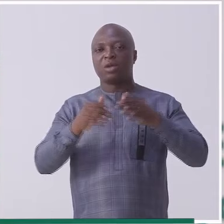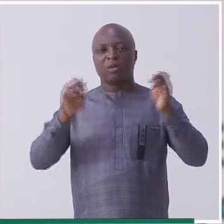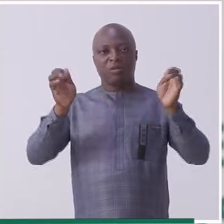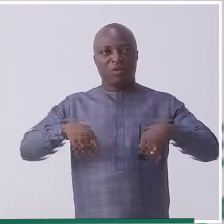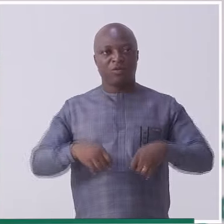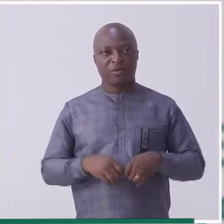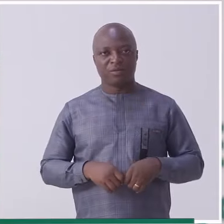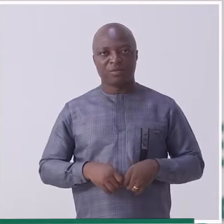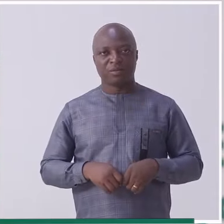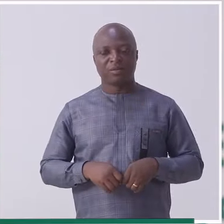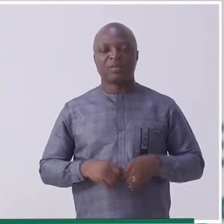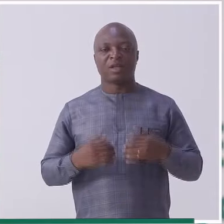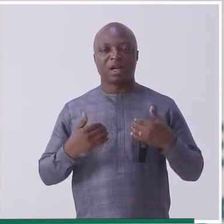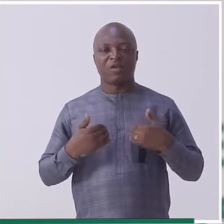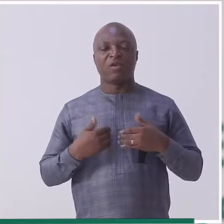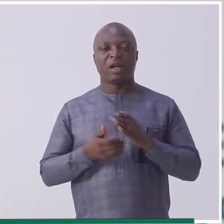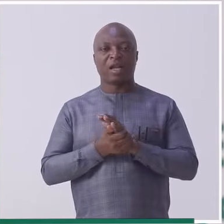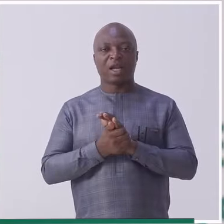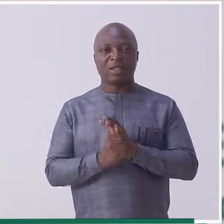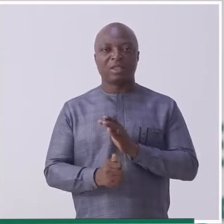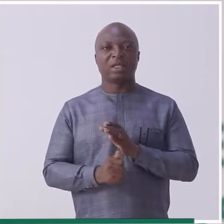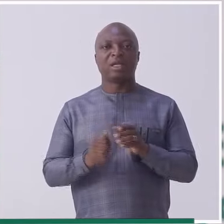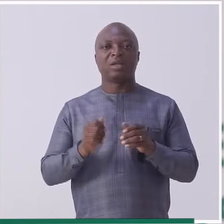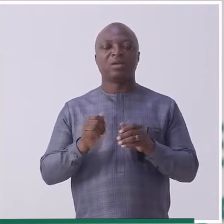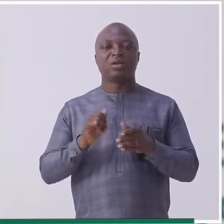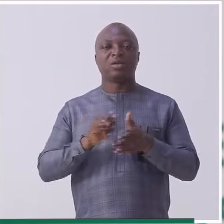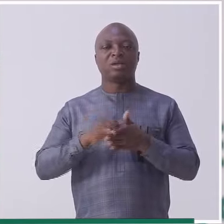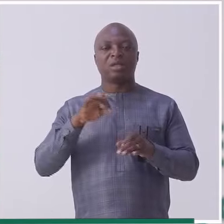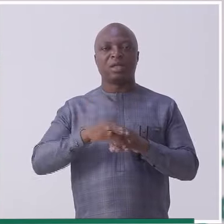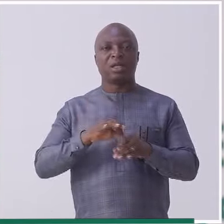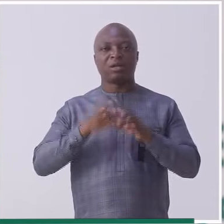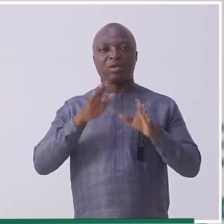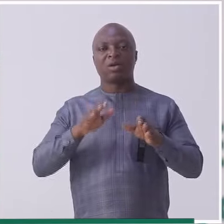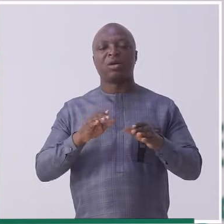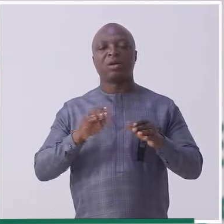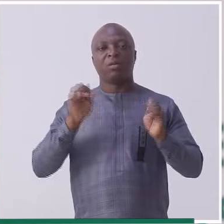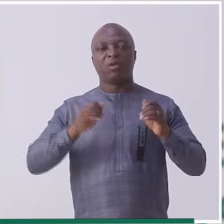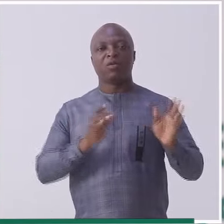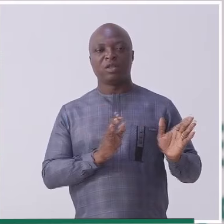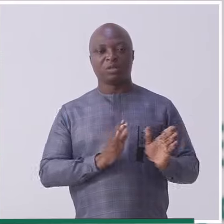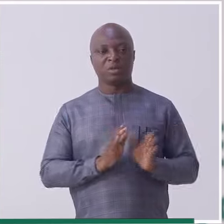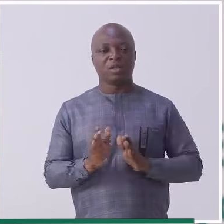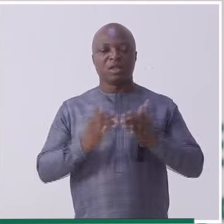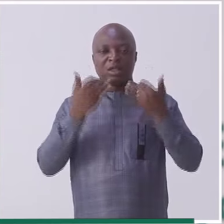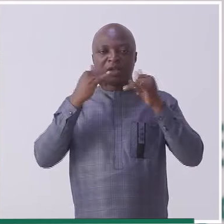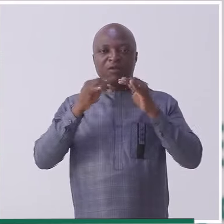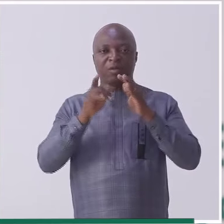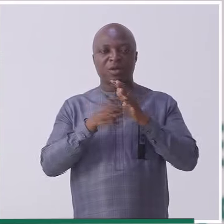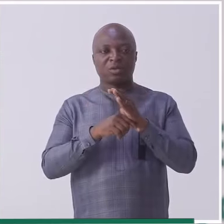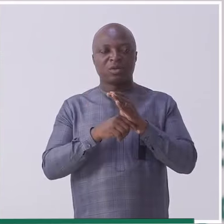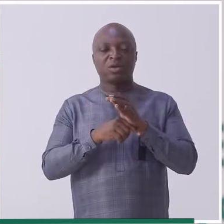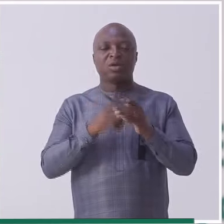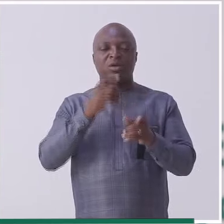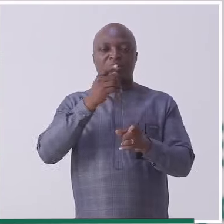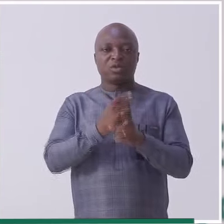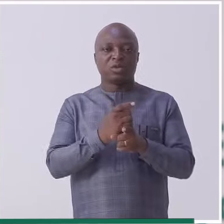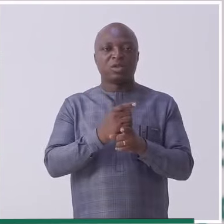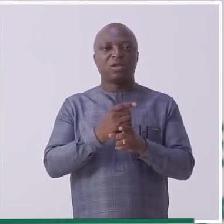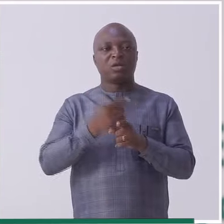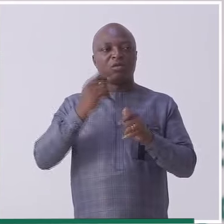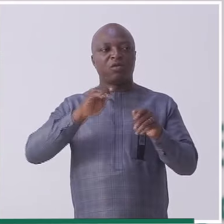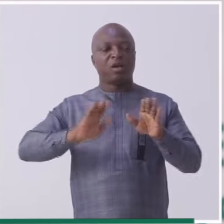peuvent avoir la qualité d'électeurs puissent disposer des informations idoines pour